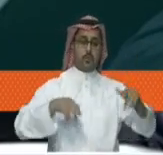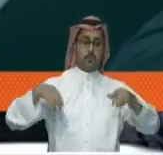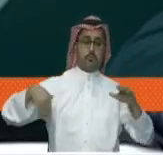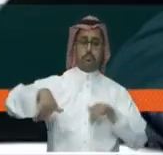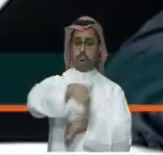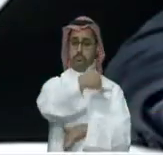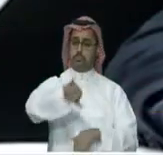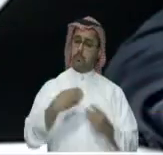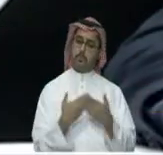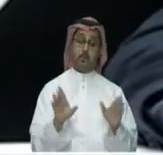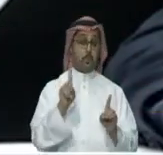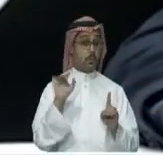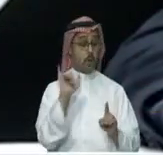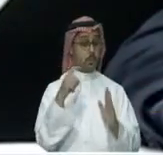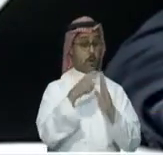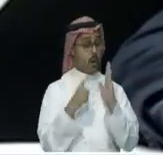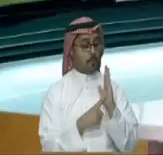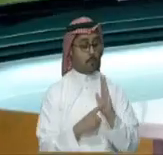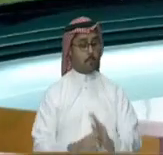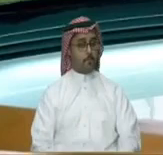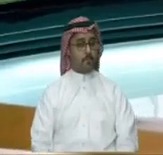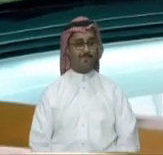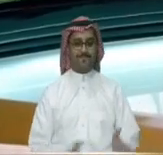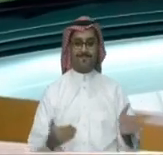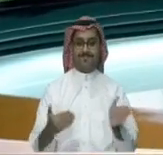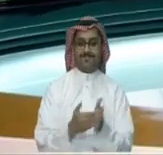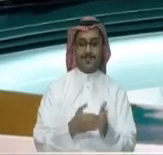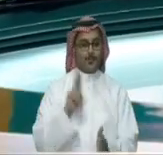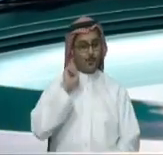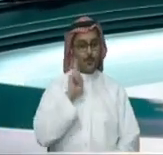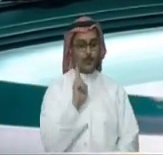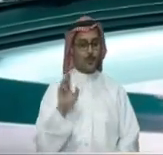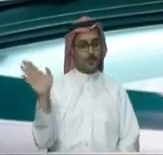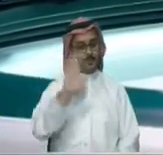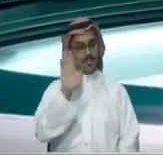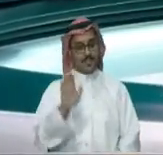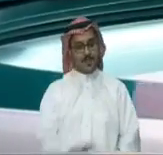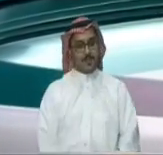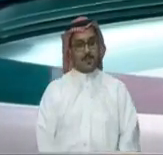للهدوء. تحية لكم في أمان الله. إلى اللقاء.